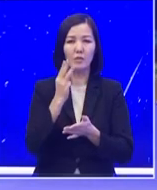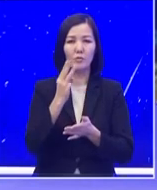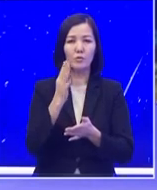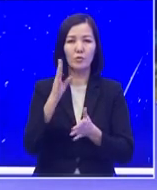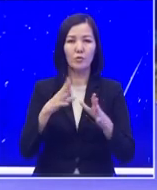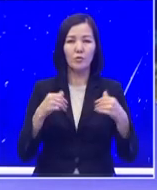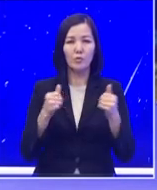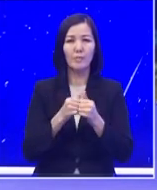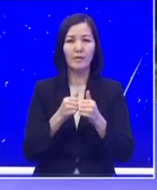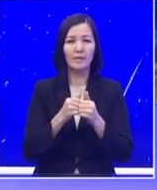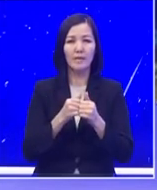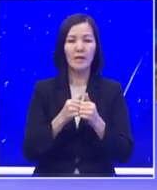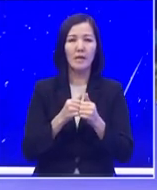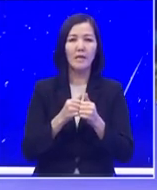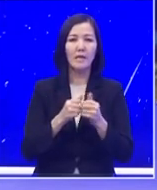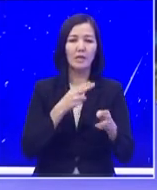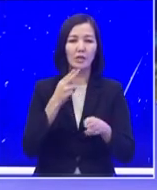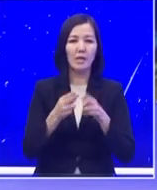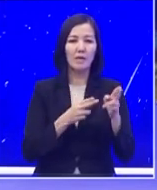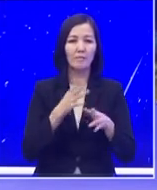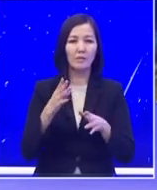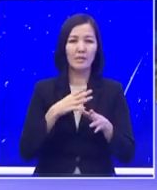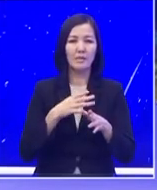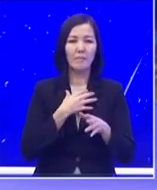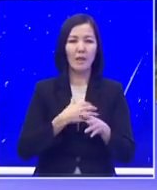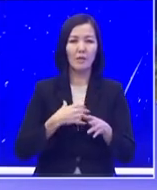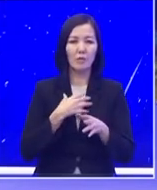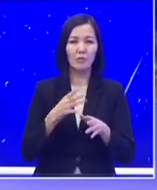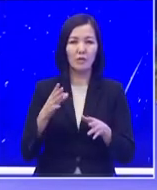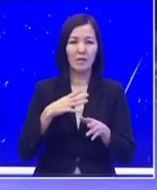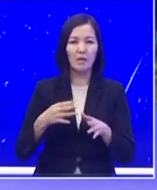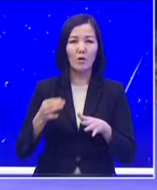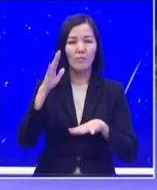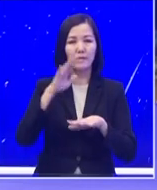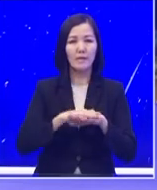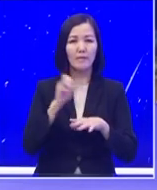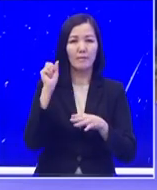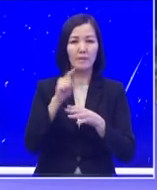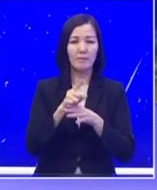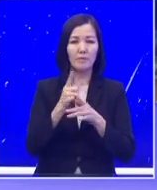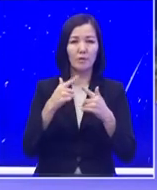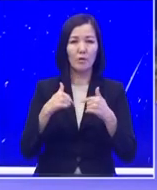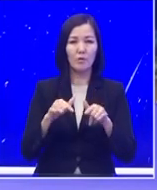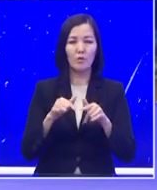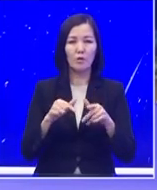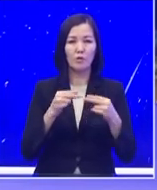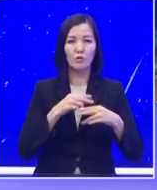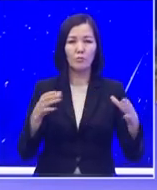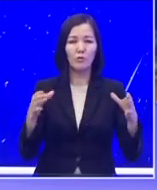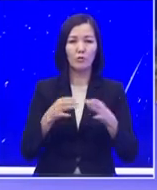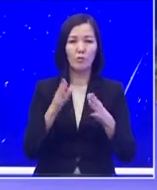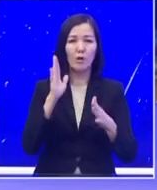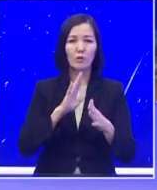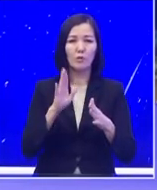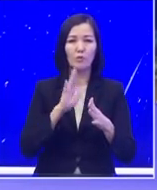отбасы бұқаралық ақпарат құралдары өкілдеріне шағымдарын жеткізіп, алаңдаушылықты танытқан еді. Облыс әкімінің тапсырмасымен құрылған арнайы